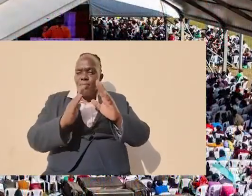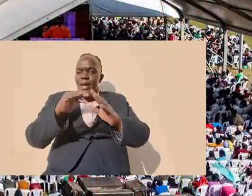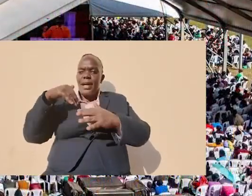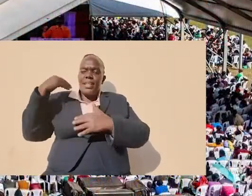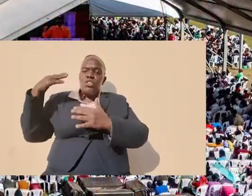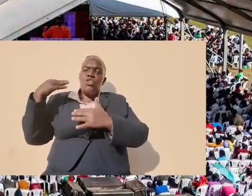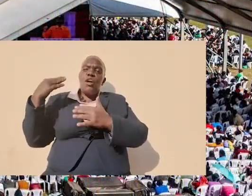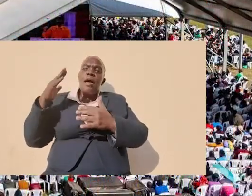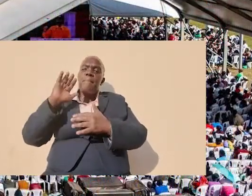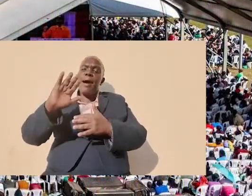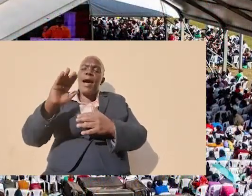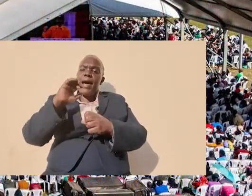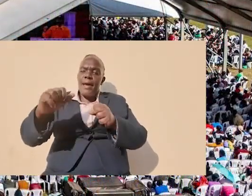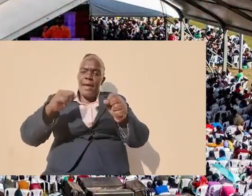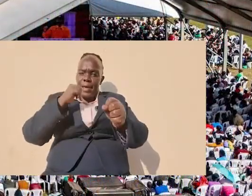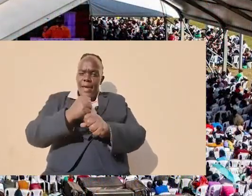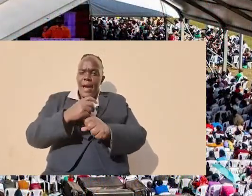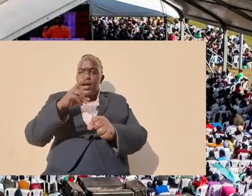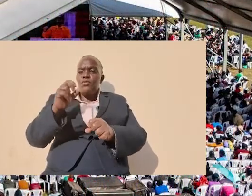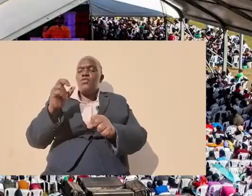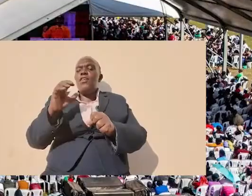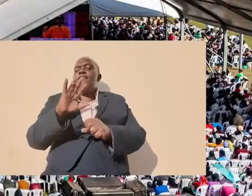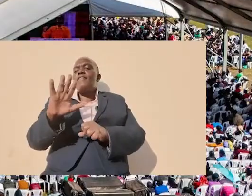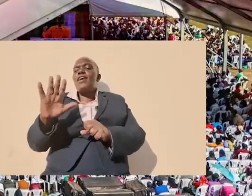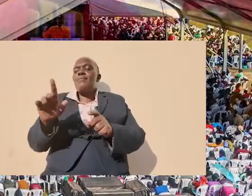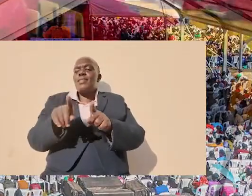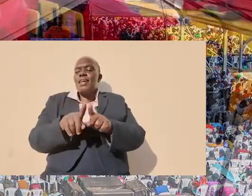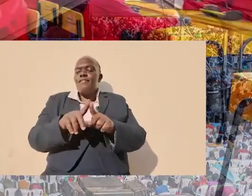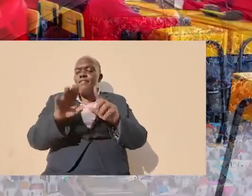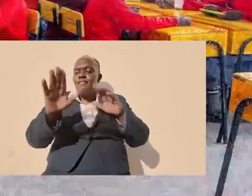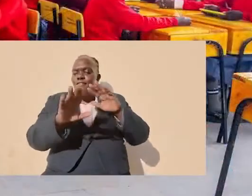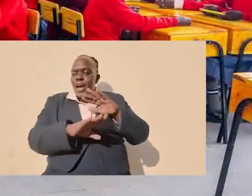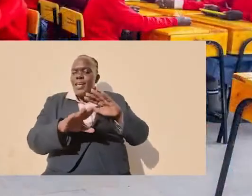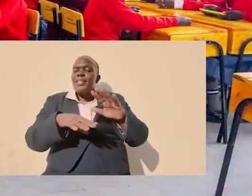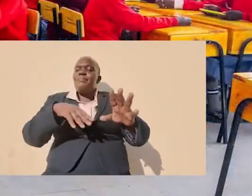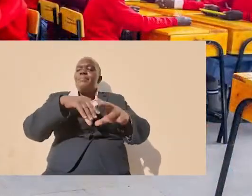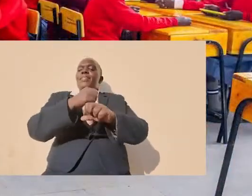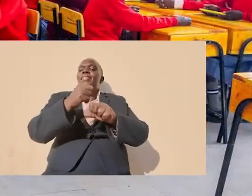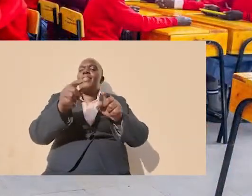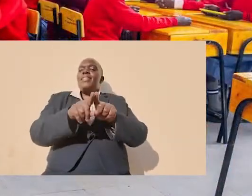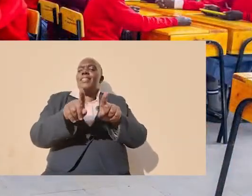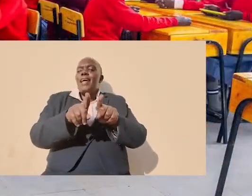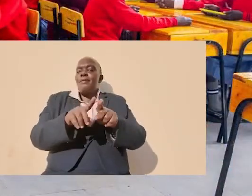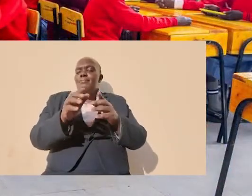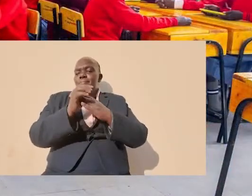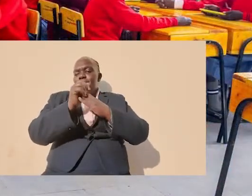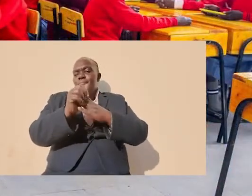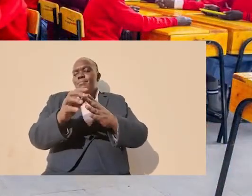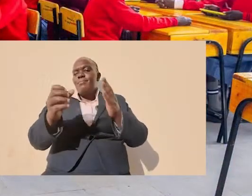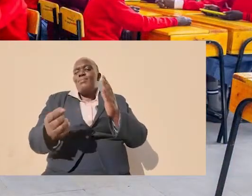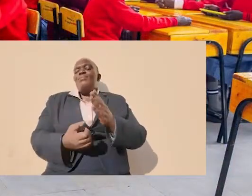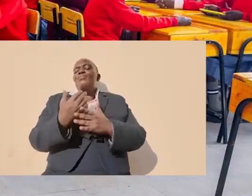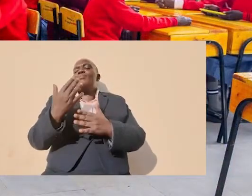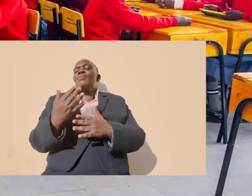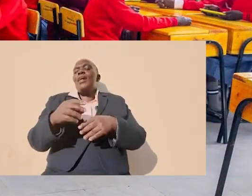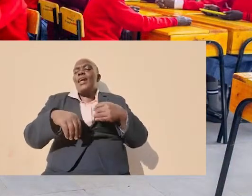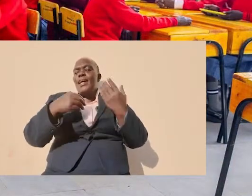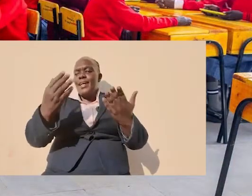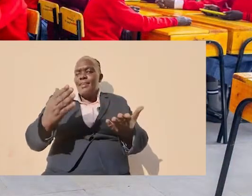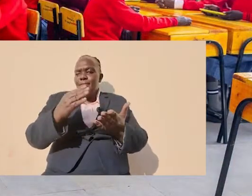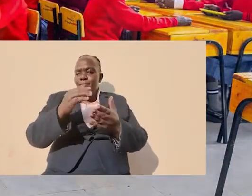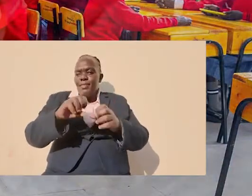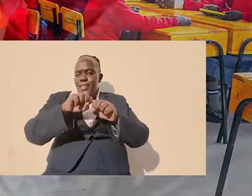Nyota kwa vijana katika kaunti za Nakuru, Baringo na Nyandarua. Naibu Rais amezindua mradi wa kuunganisha